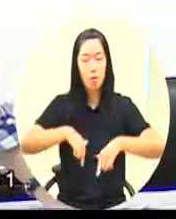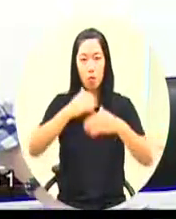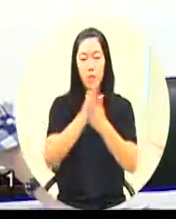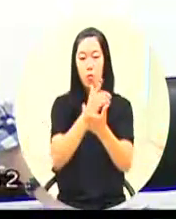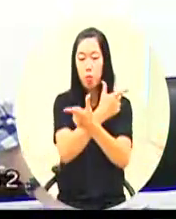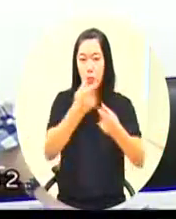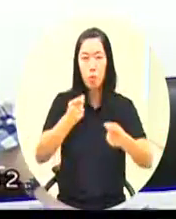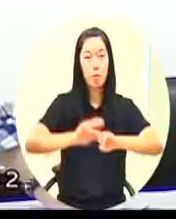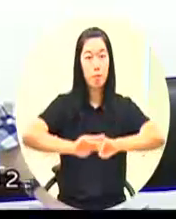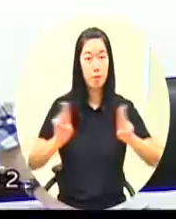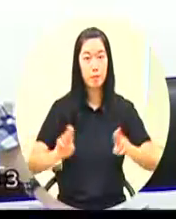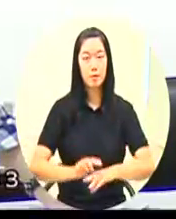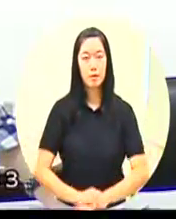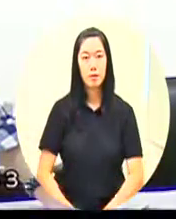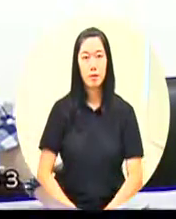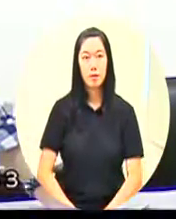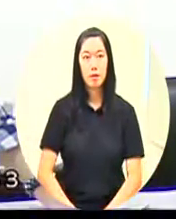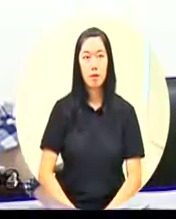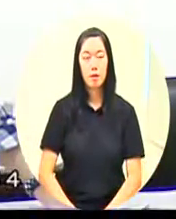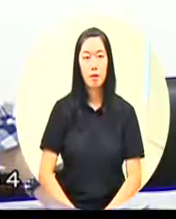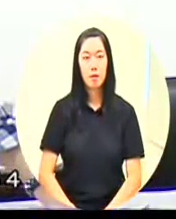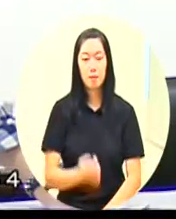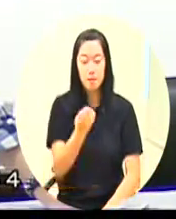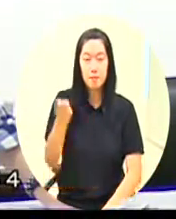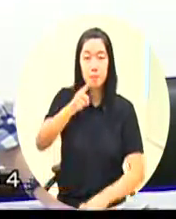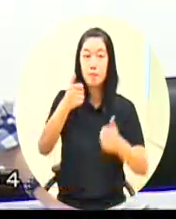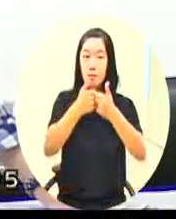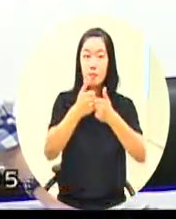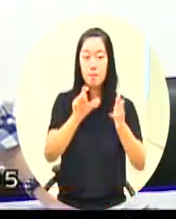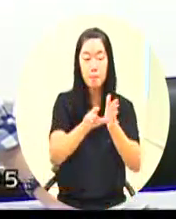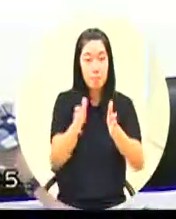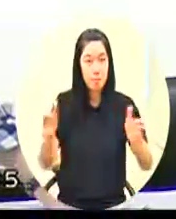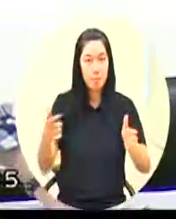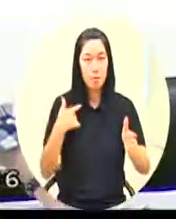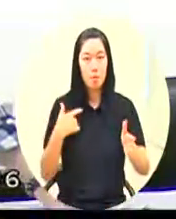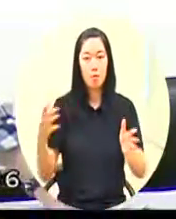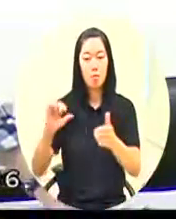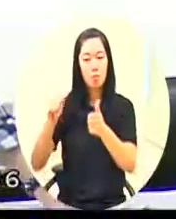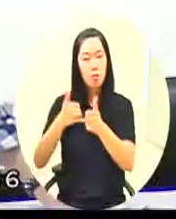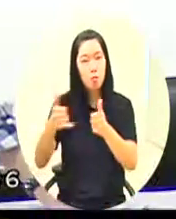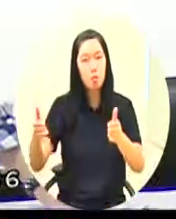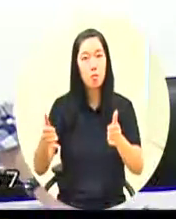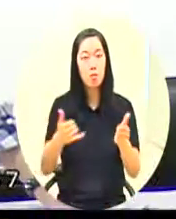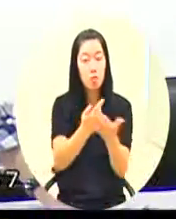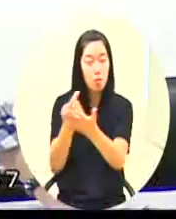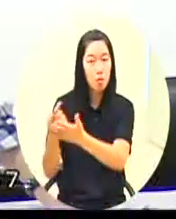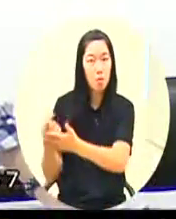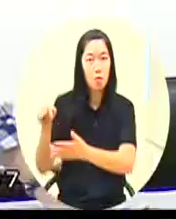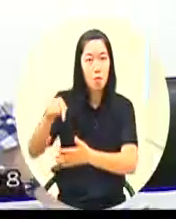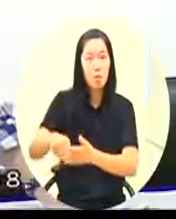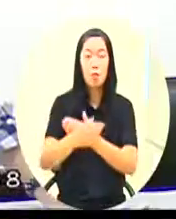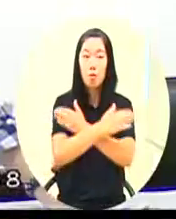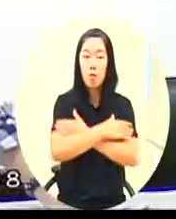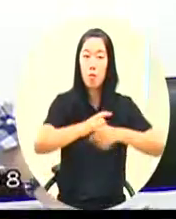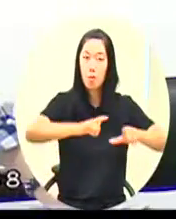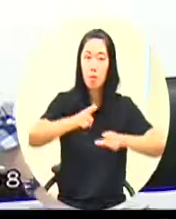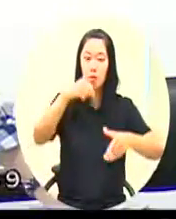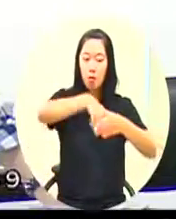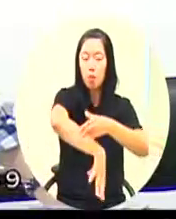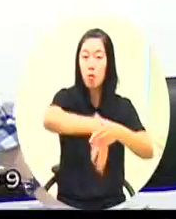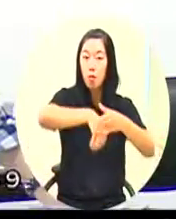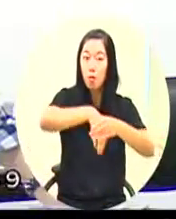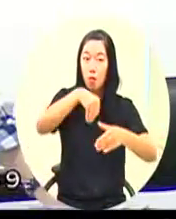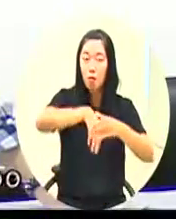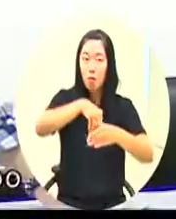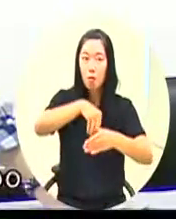所以今年在上个会期的时候，我也跟很多的同事们讨论过，我们那个幼稚园抽签几乎是我们的